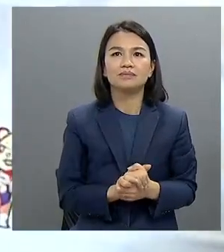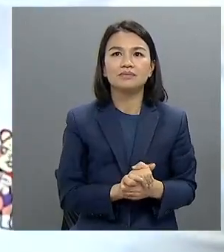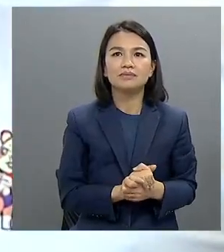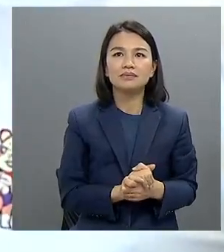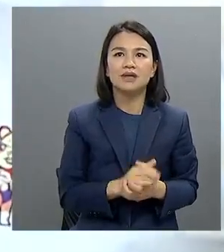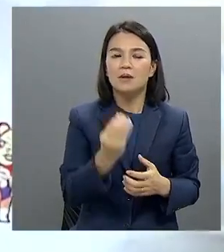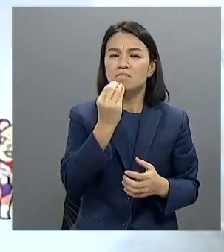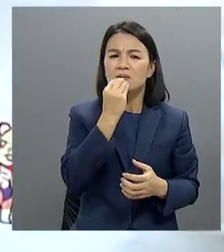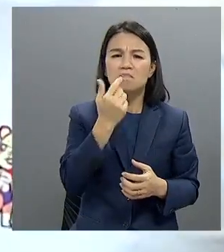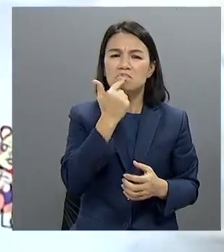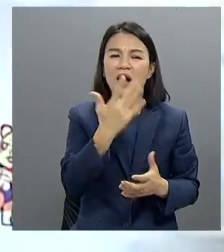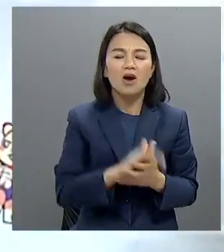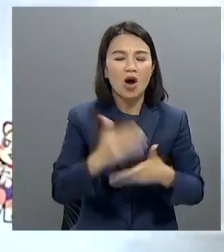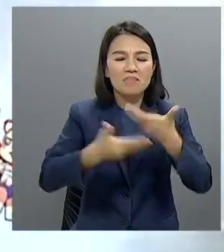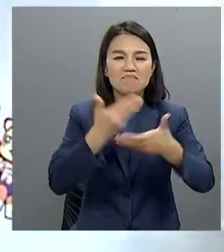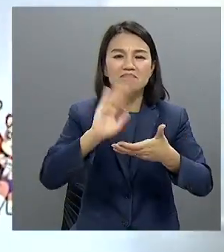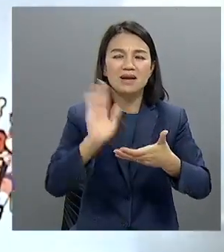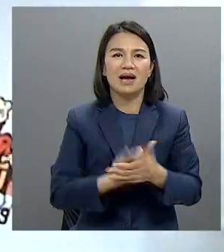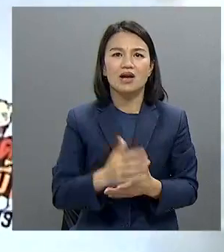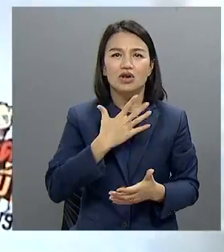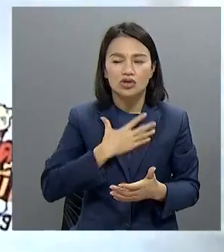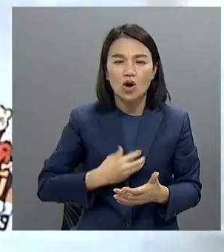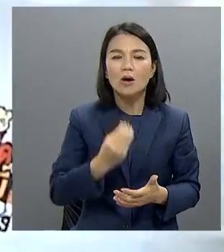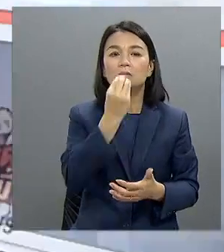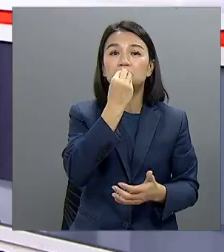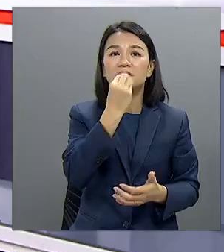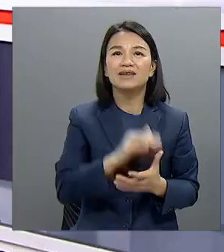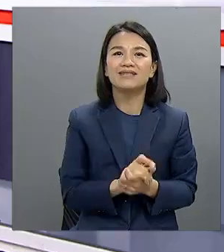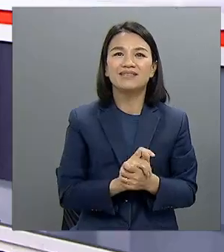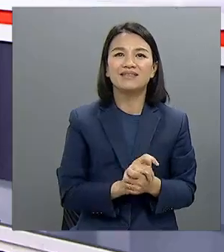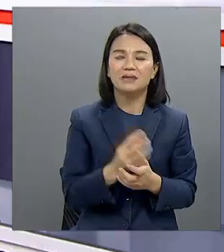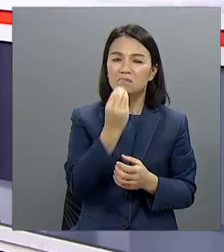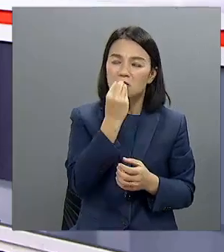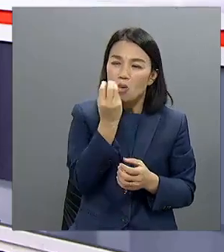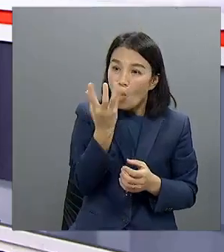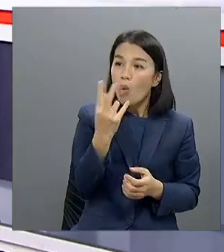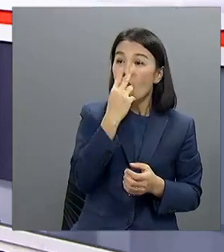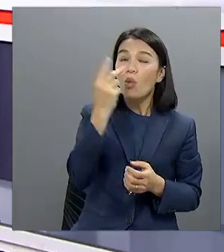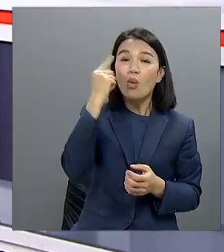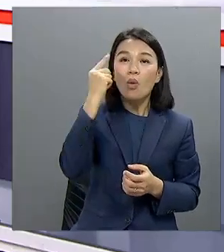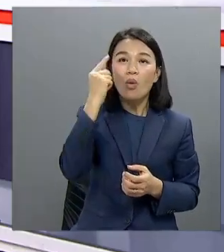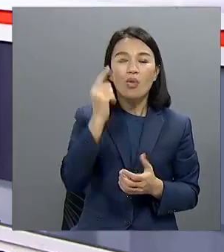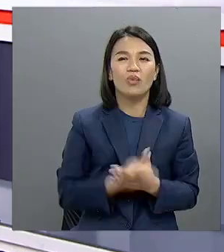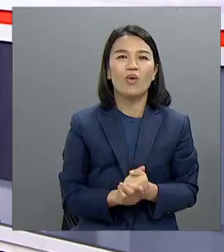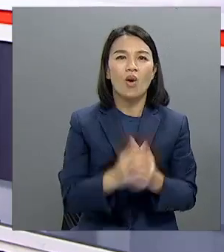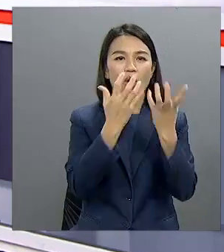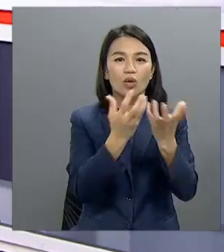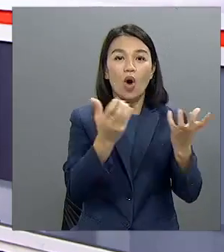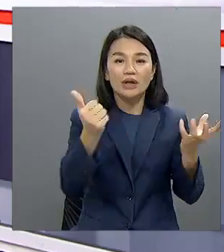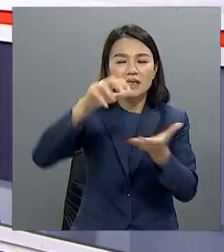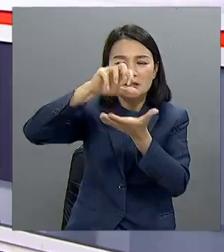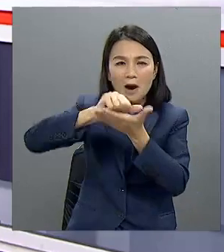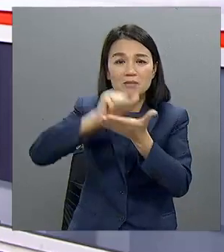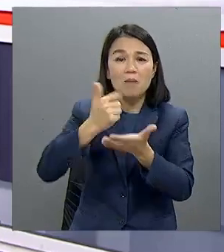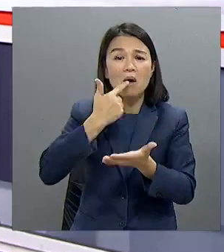ใช่คือเป็นคนชอบทานกันดูจากหุ่นก็น่าจะรู้นะ วัตถุดิบดีน้ำยำดีนะคะแล้วเดี๋ยวนี้เนี่ยหลายค